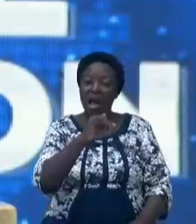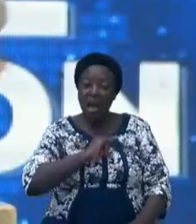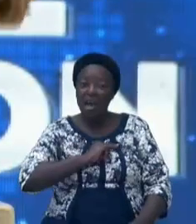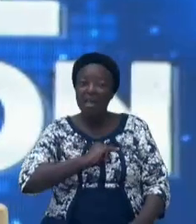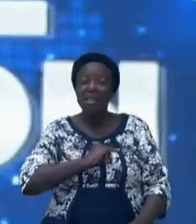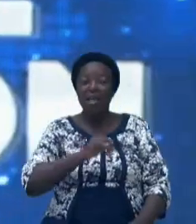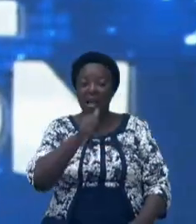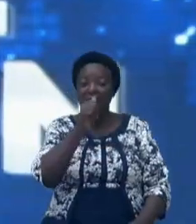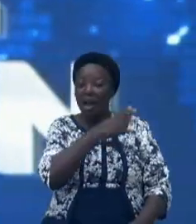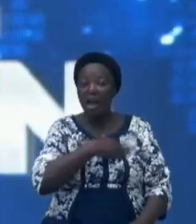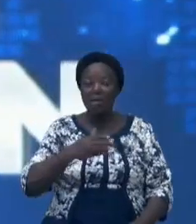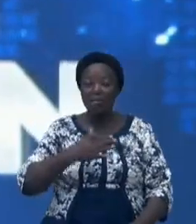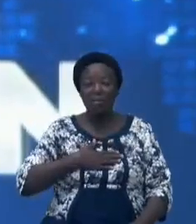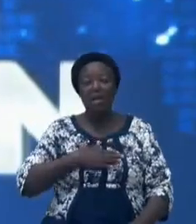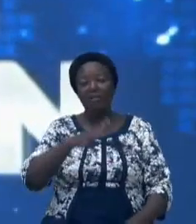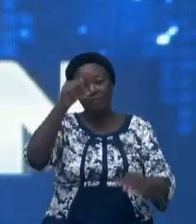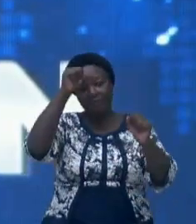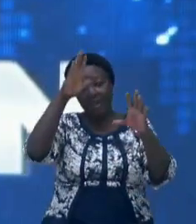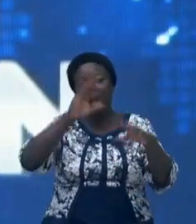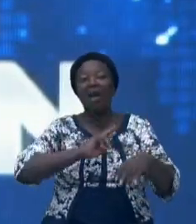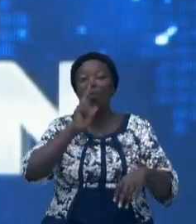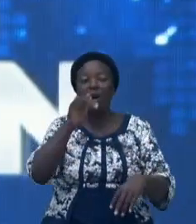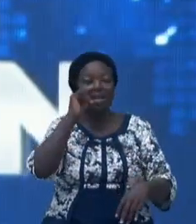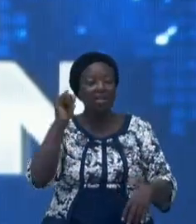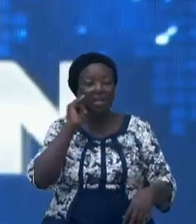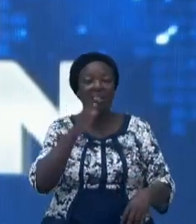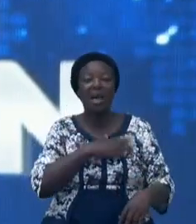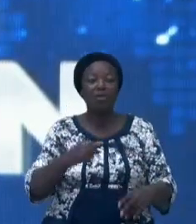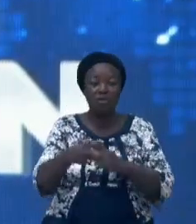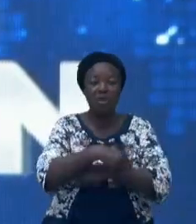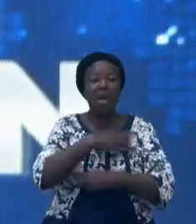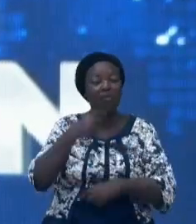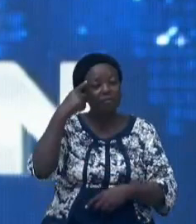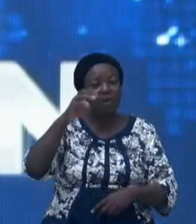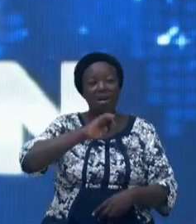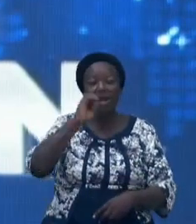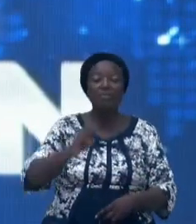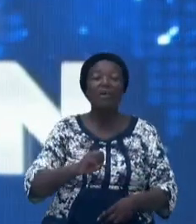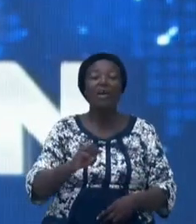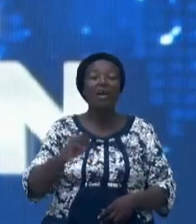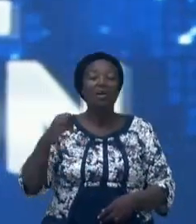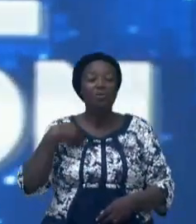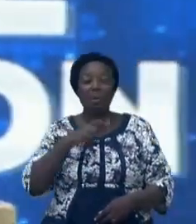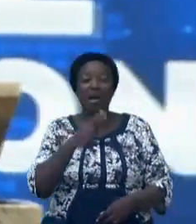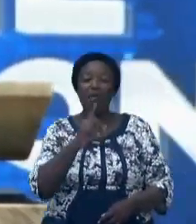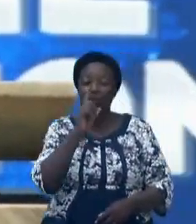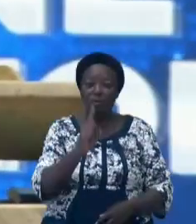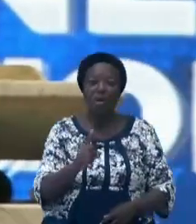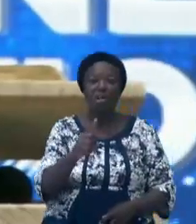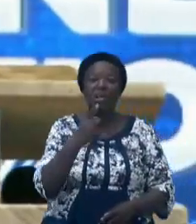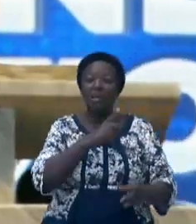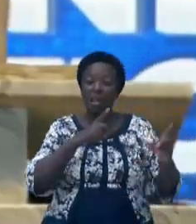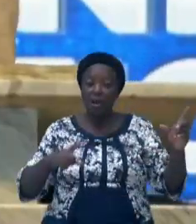père nous sommes 1 hier moi et mon père nous sommes aujourd'hui moi et mon père nous sommes sains pour